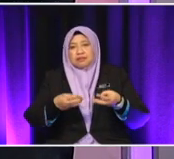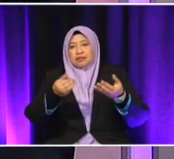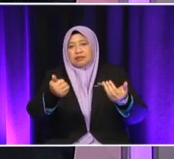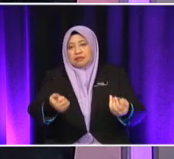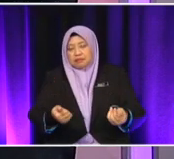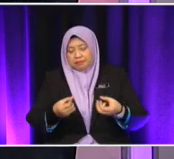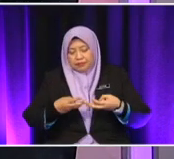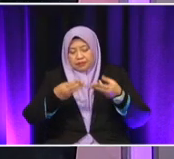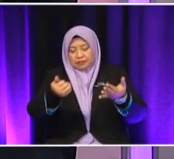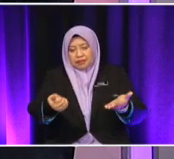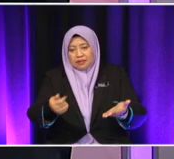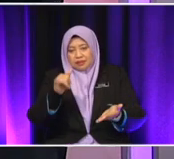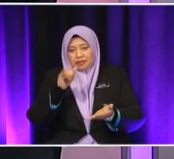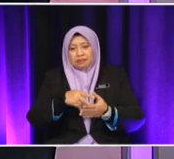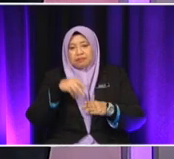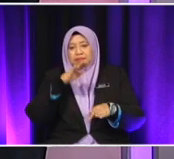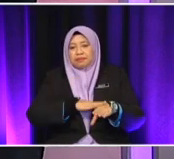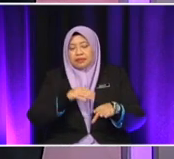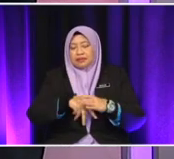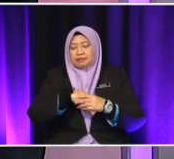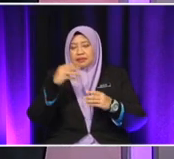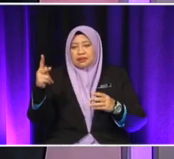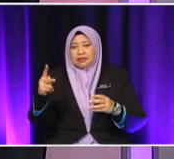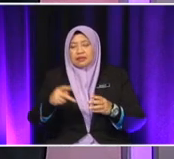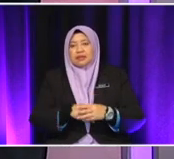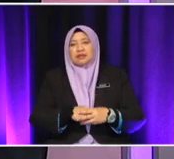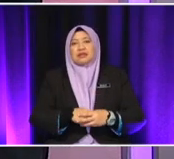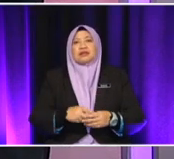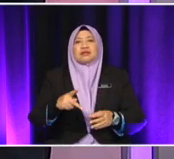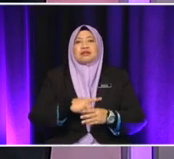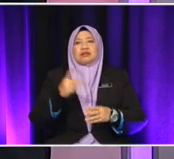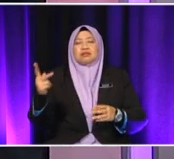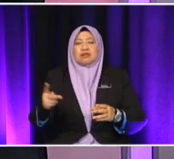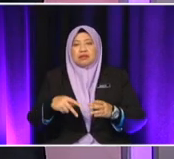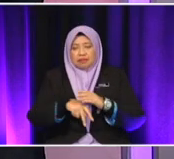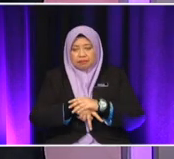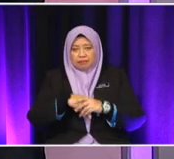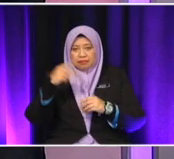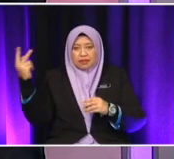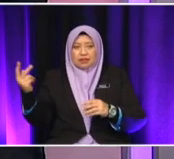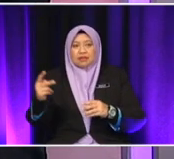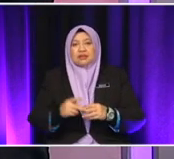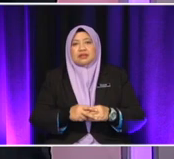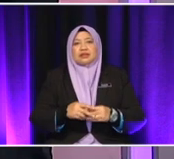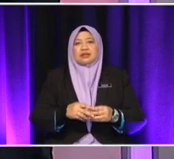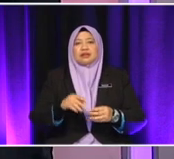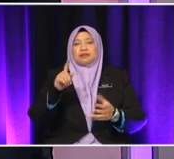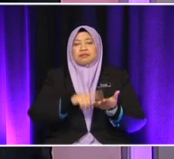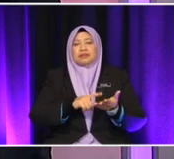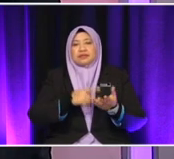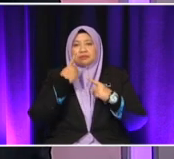berlakunya penggunaan teknologi dalam pengeluaran padi secara berkesan Oke Apakah jawaban